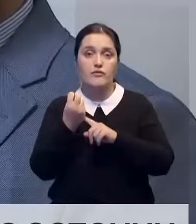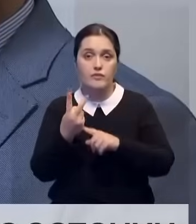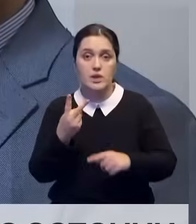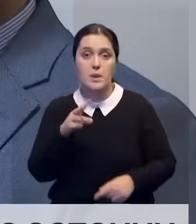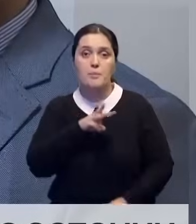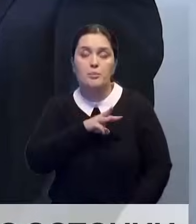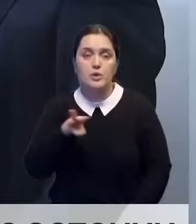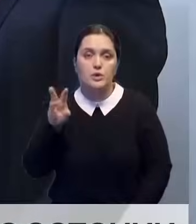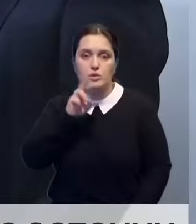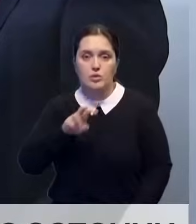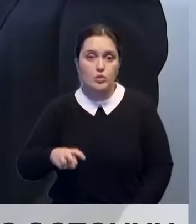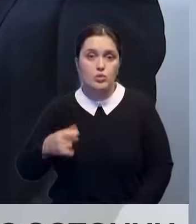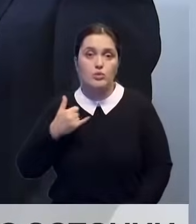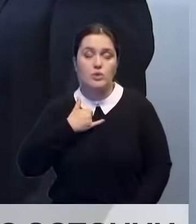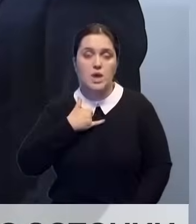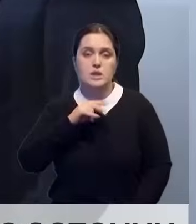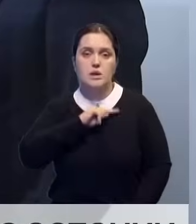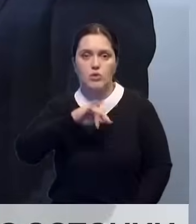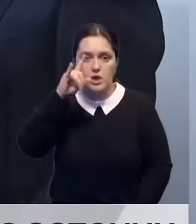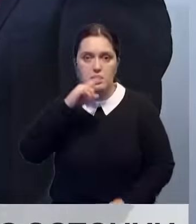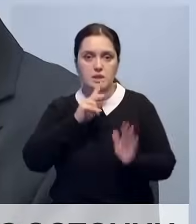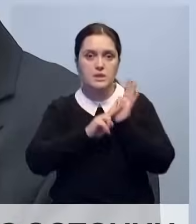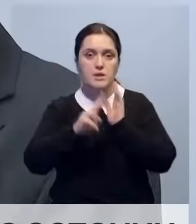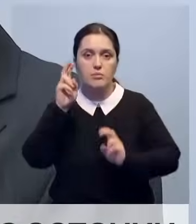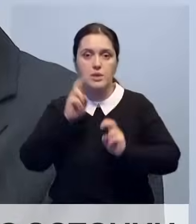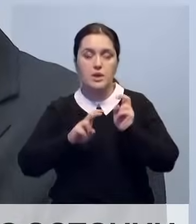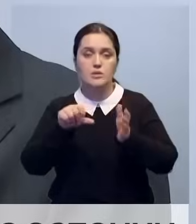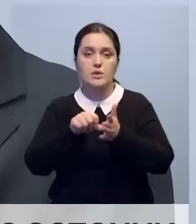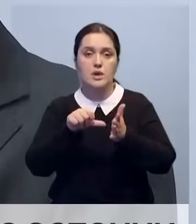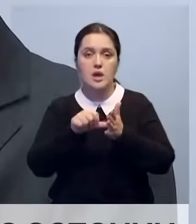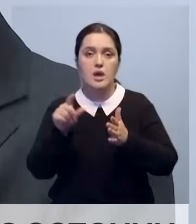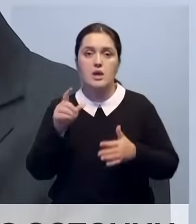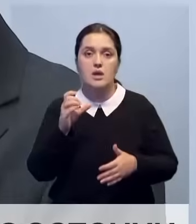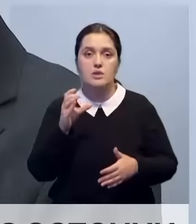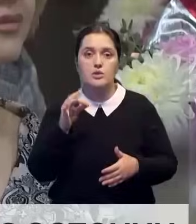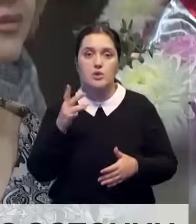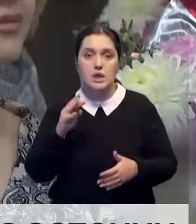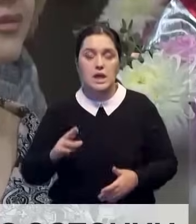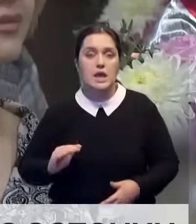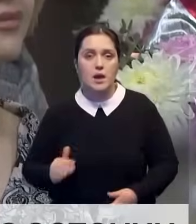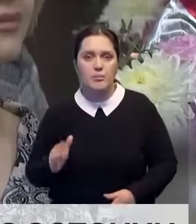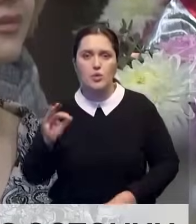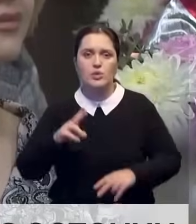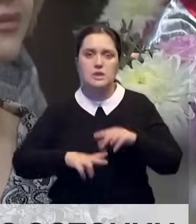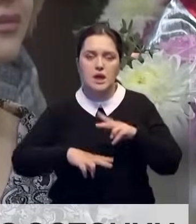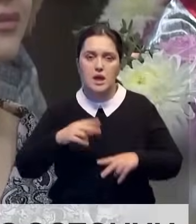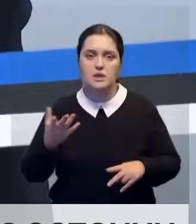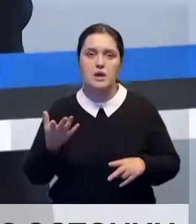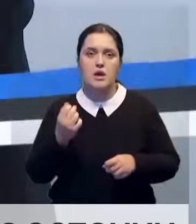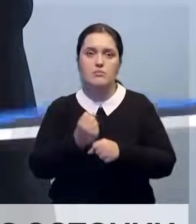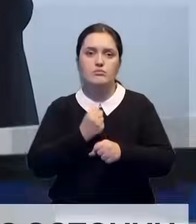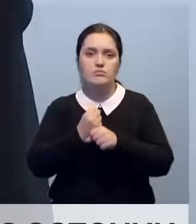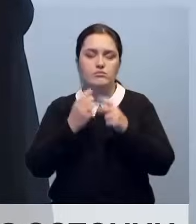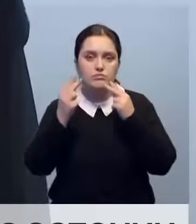112 миллионов долларов. Сегодня в нашей стране работают более 70 предприятий с участием эстонского капитала в сфере строительства, производства